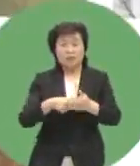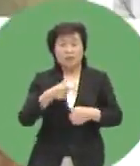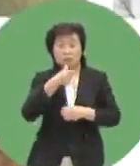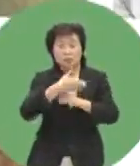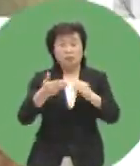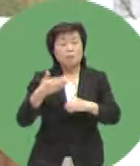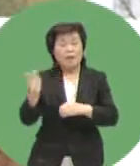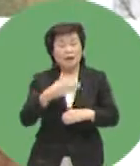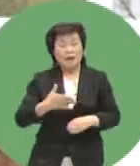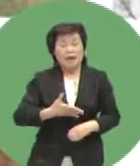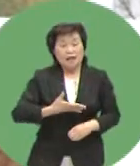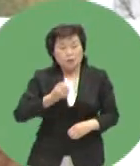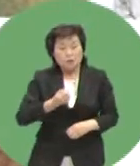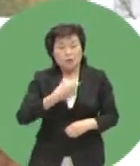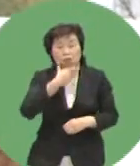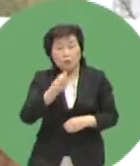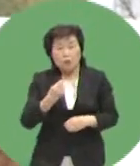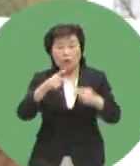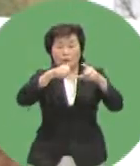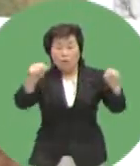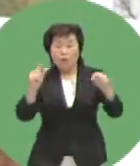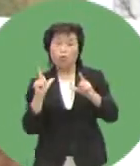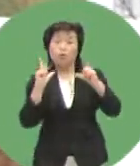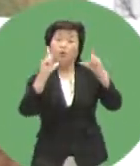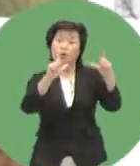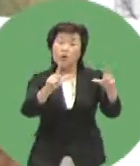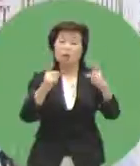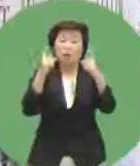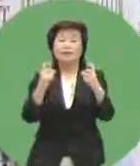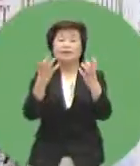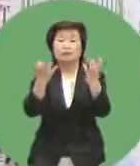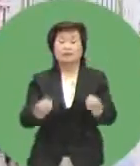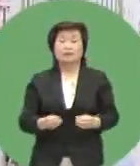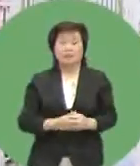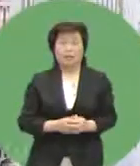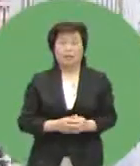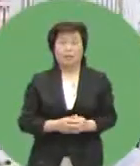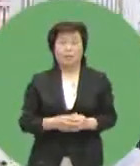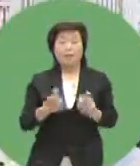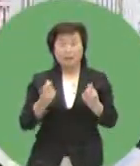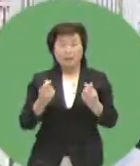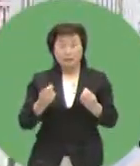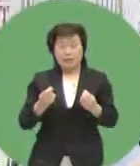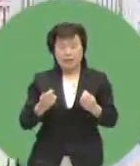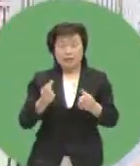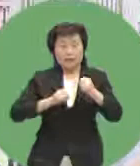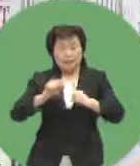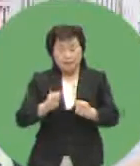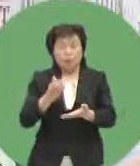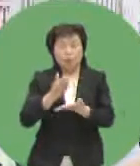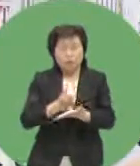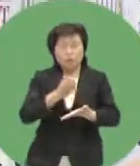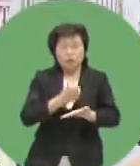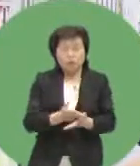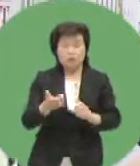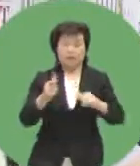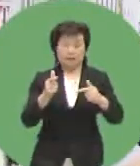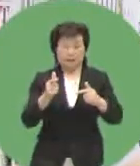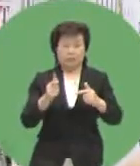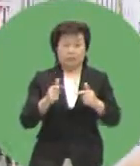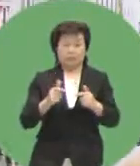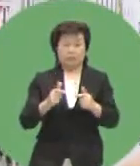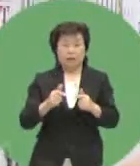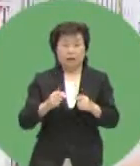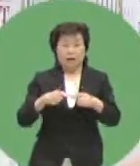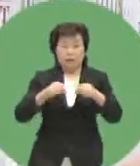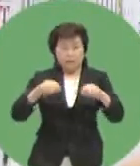希望を全国に届けようと挨拶しました。 やはり自粛ということではね、この日本全体の沈